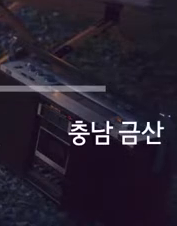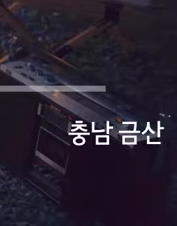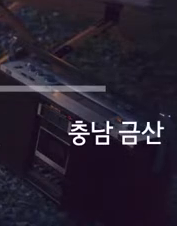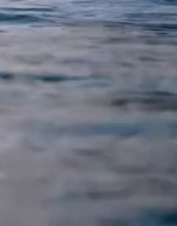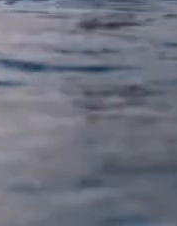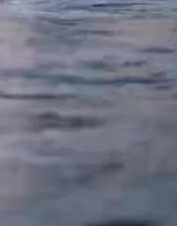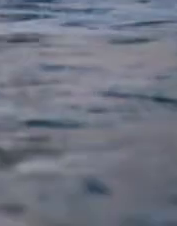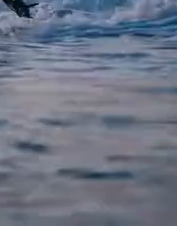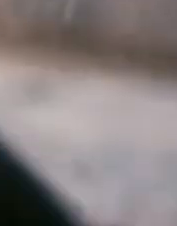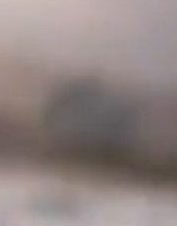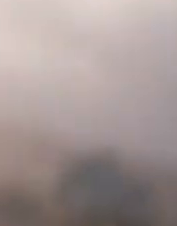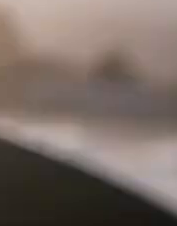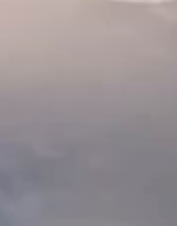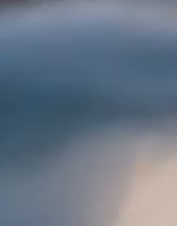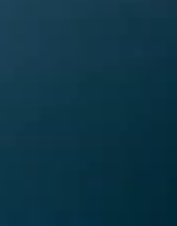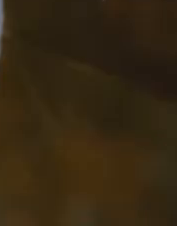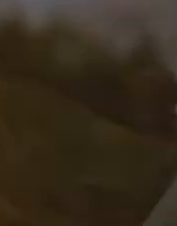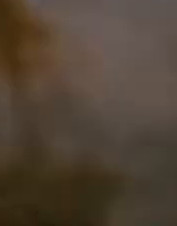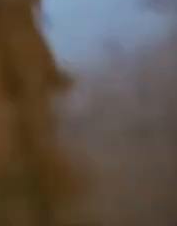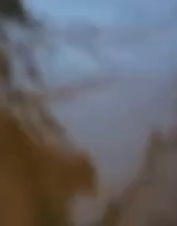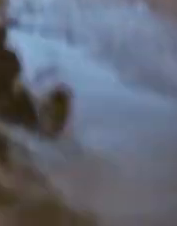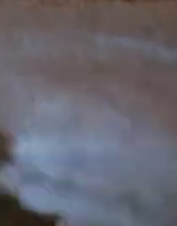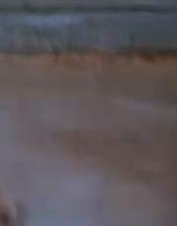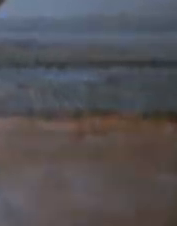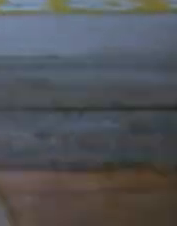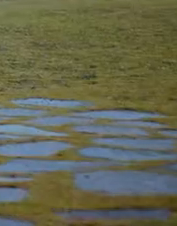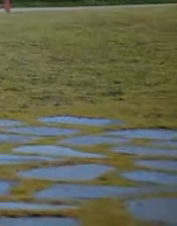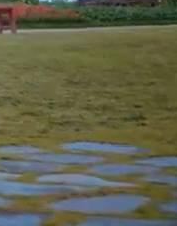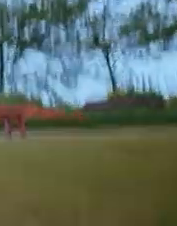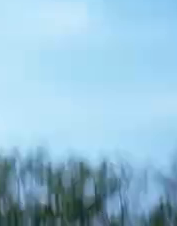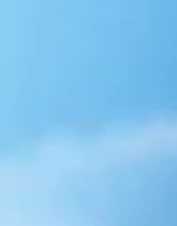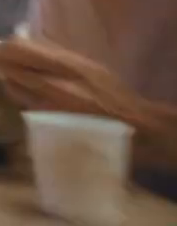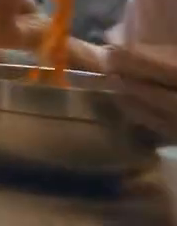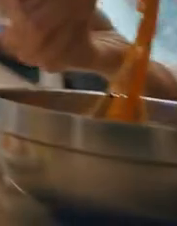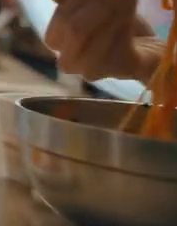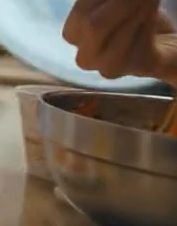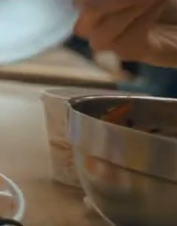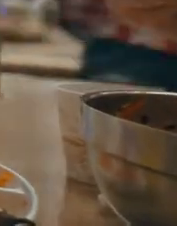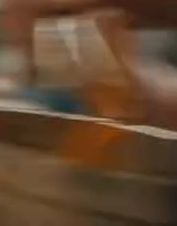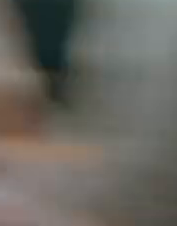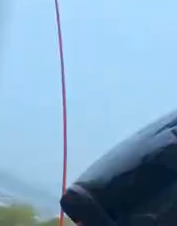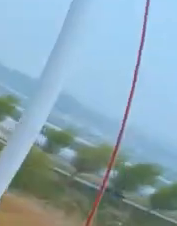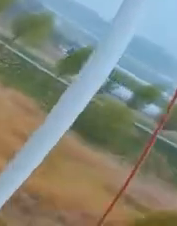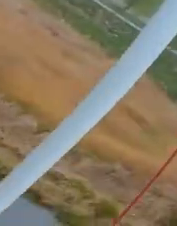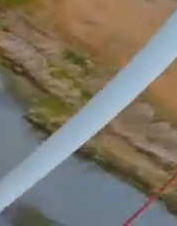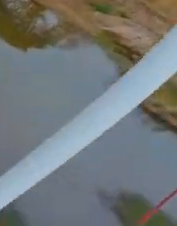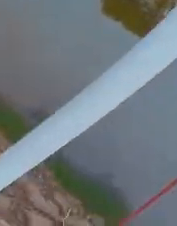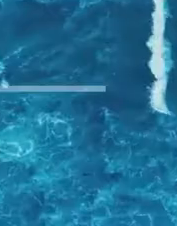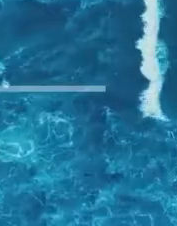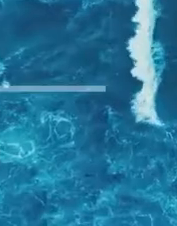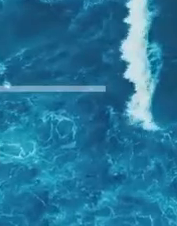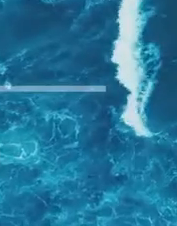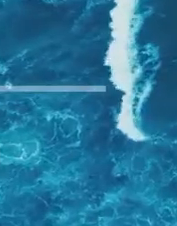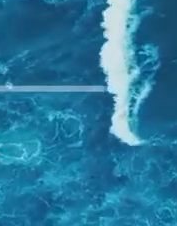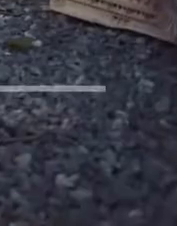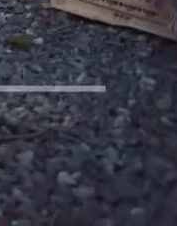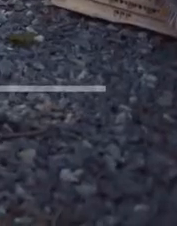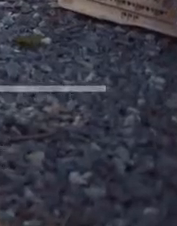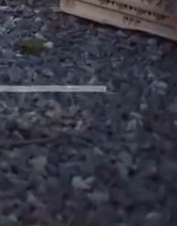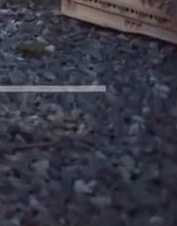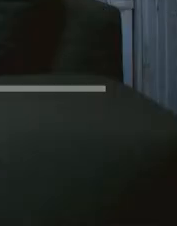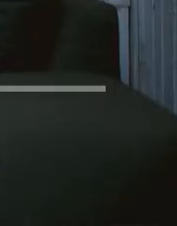들리세요 으 아 아 아 잘 다녀 오기만 해도 세상에 큰 힘이 되는 여행의 재단 함을 경험 해